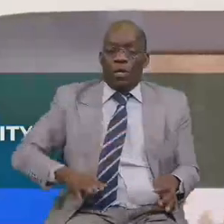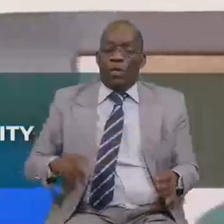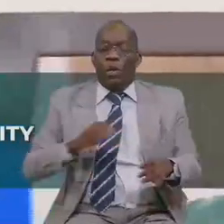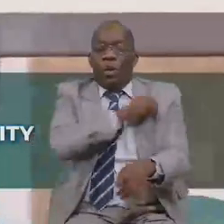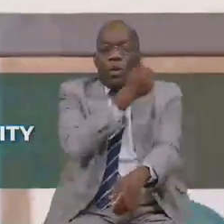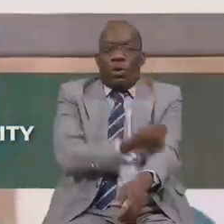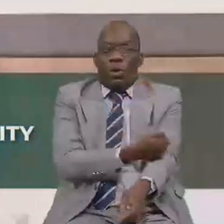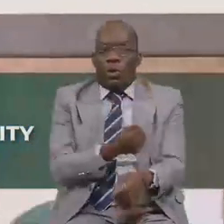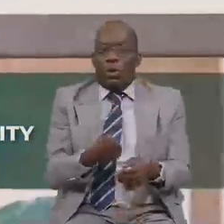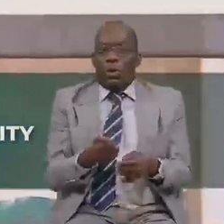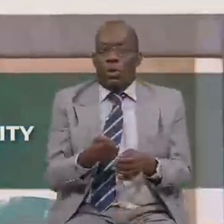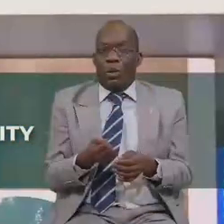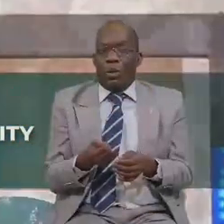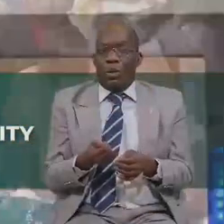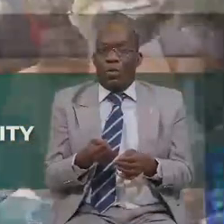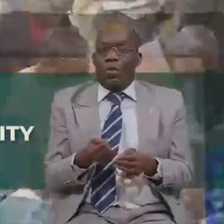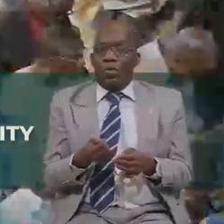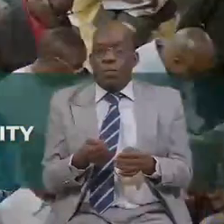Christ.